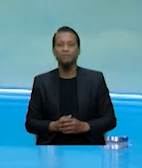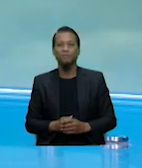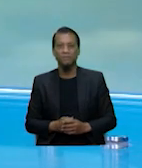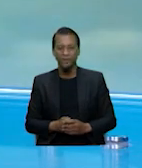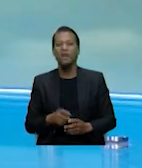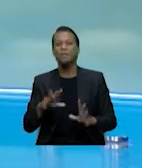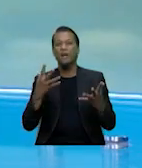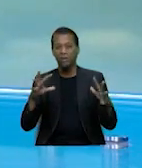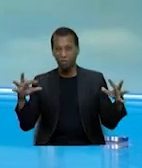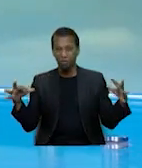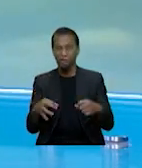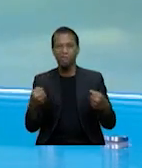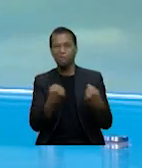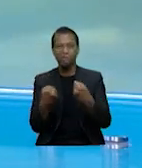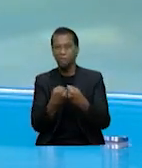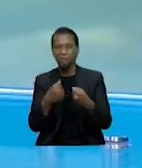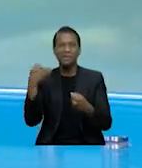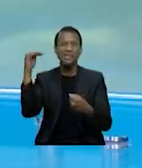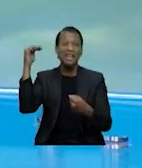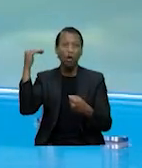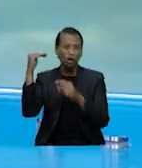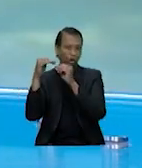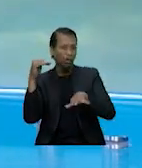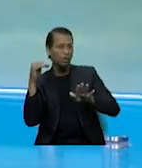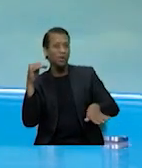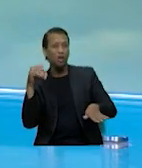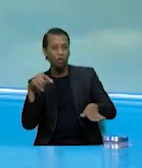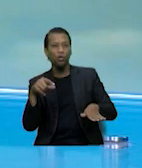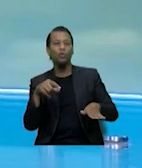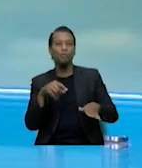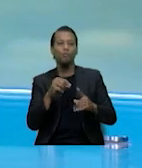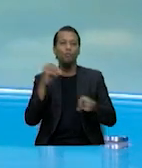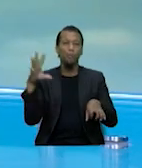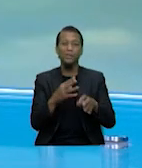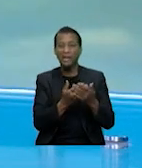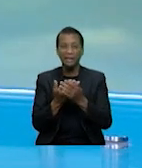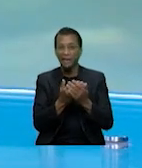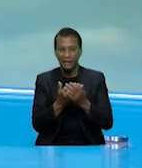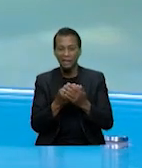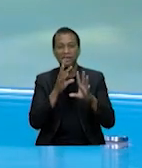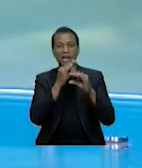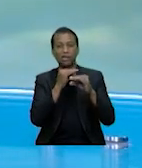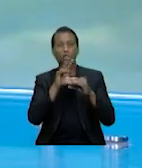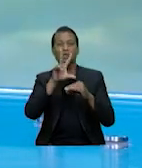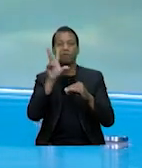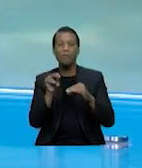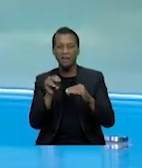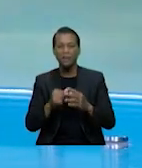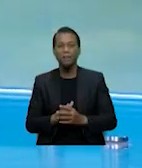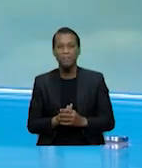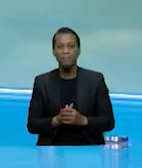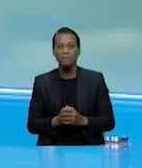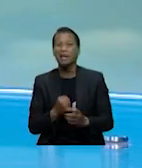Kita ke informasi selanjutnya, pemirsa, dugaan perundungan siswa senior terhadap junior juga terjadi di sebuah pondok pesantren di Cianjur,